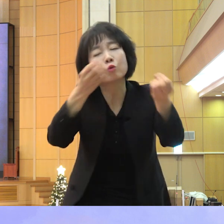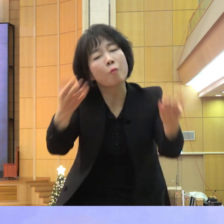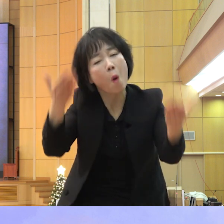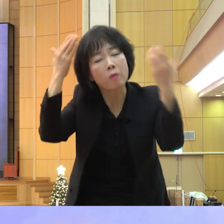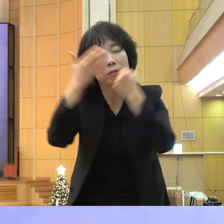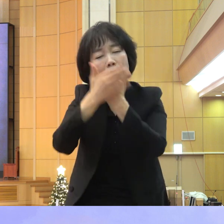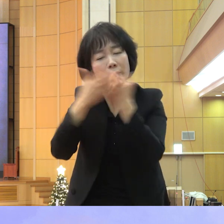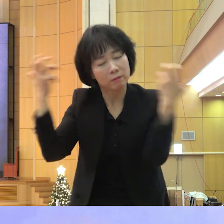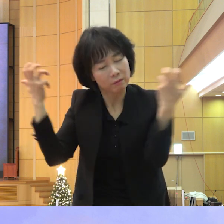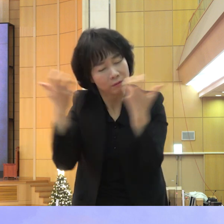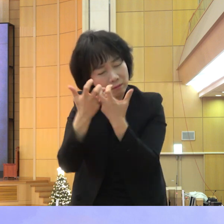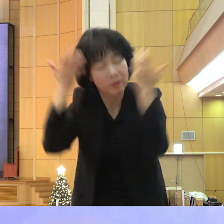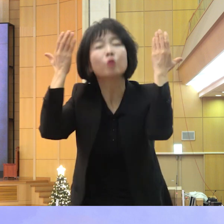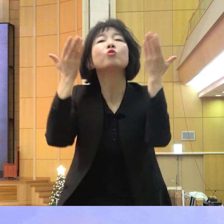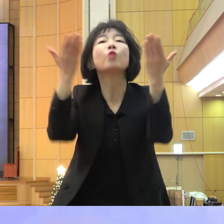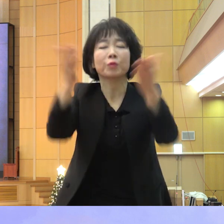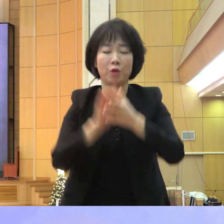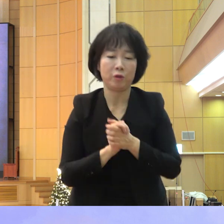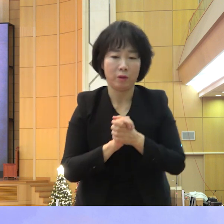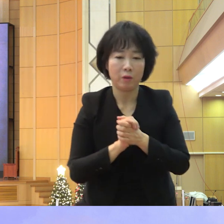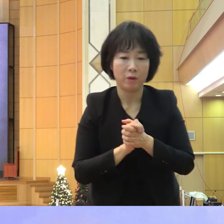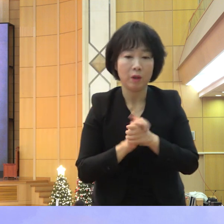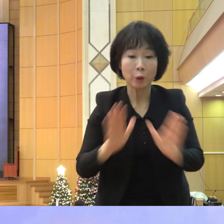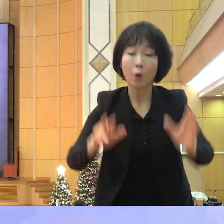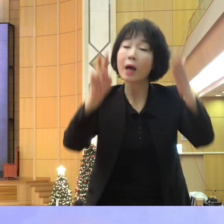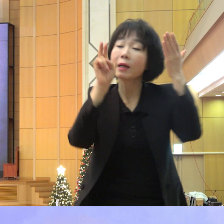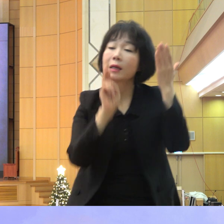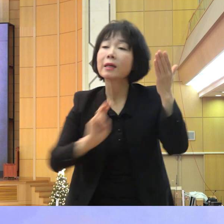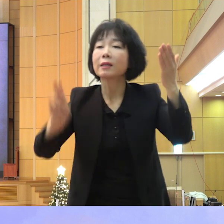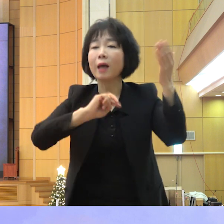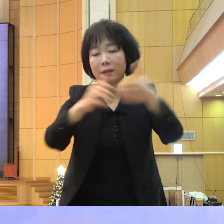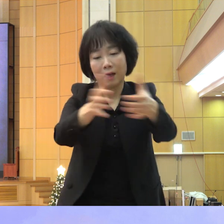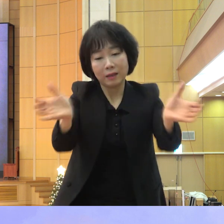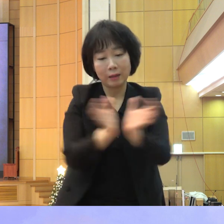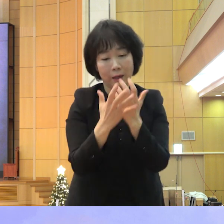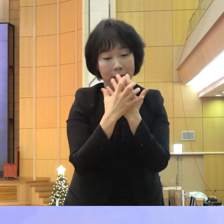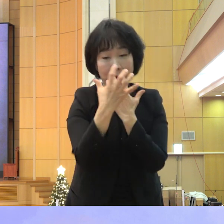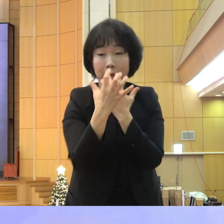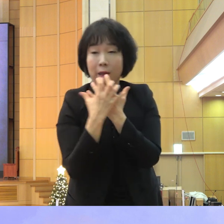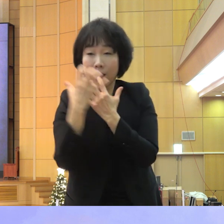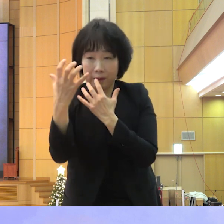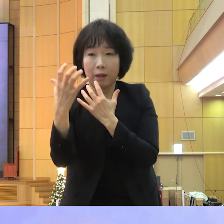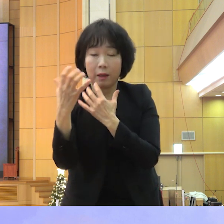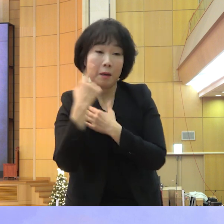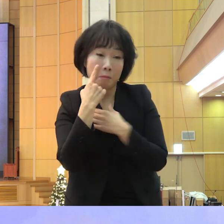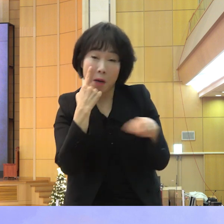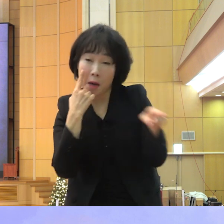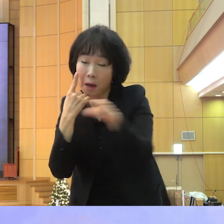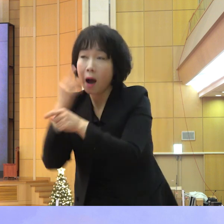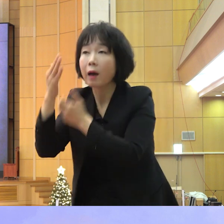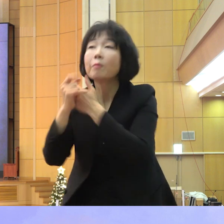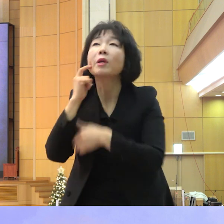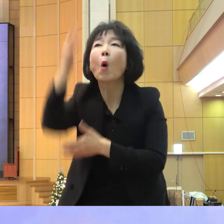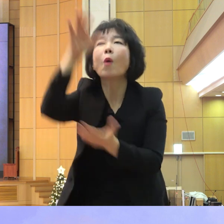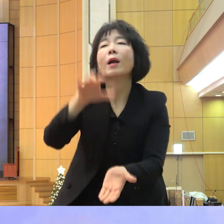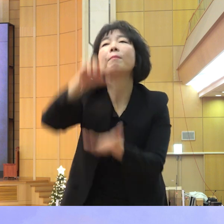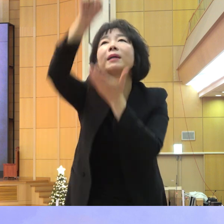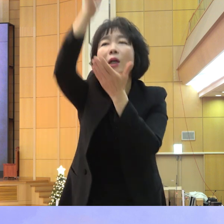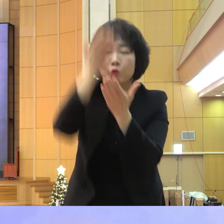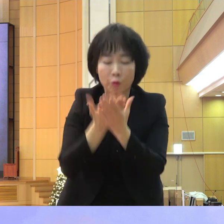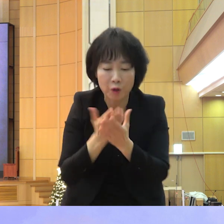축복과 은혜가 있게 하여 주시옵소서. 또한 찬양으로 하나님께 영광 주는 찬양대 위에 주님 영광